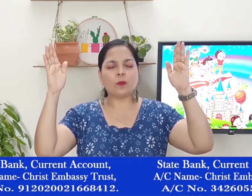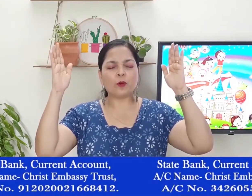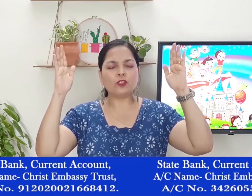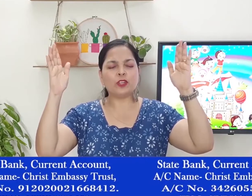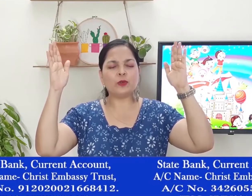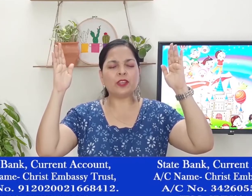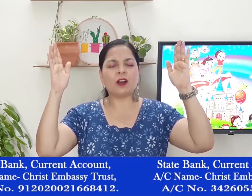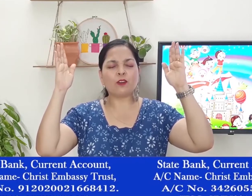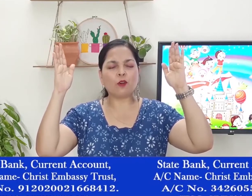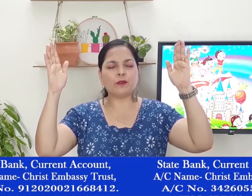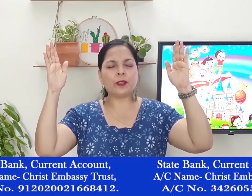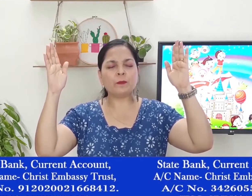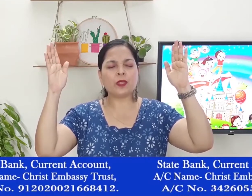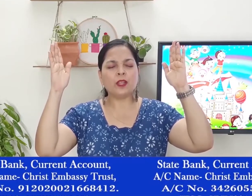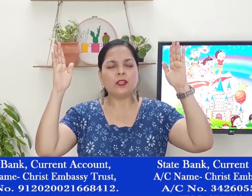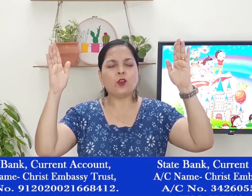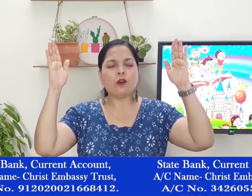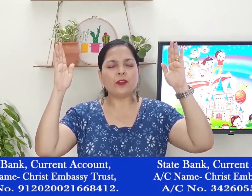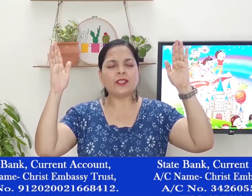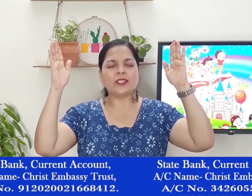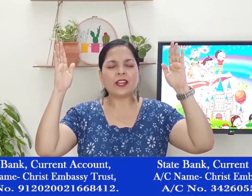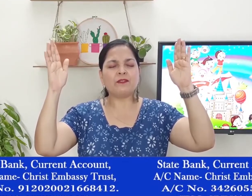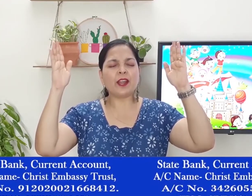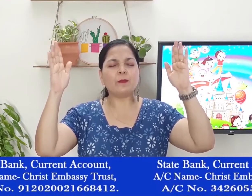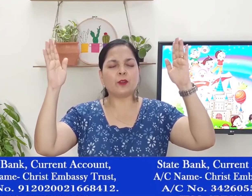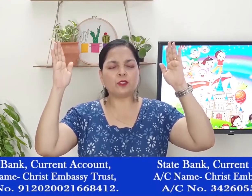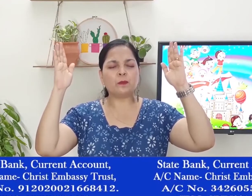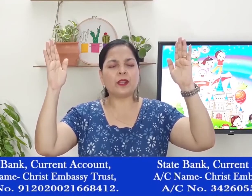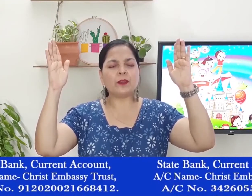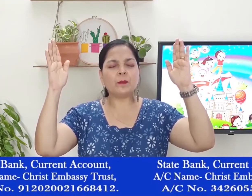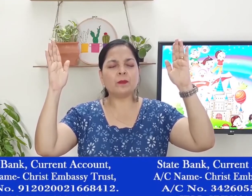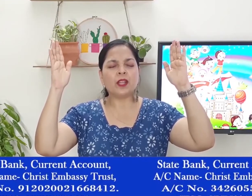பிரிஸத்தப்